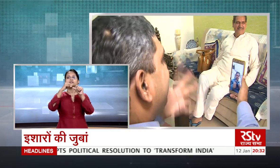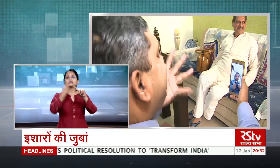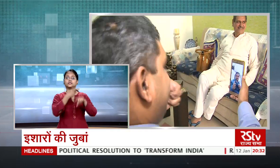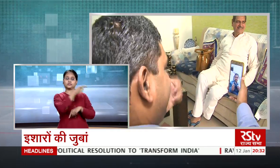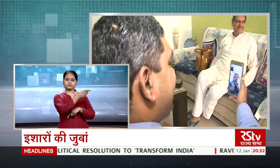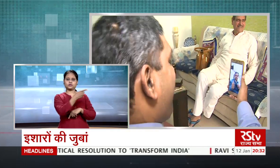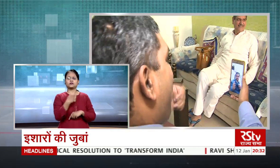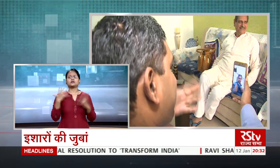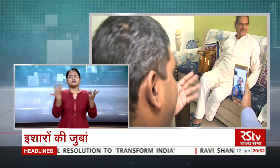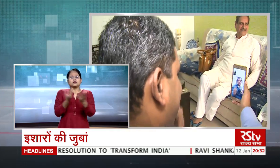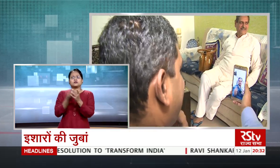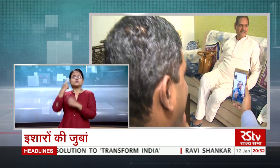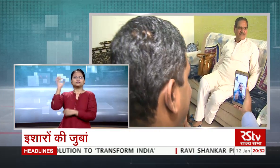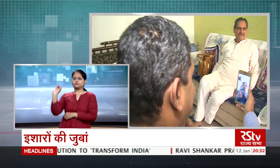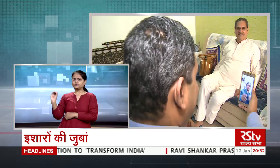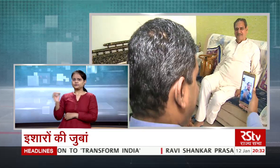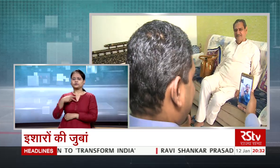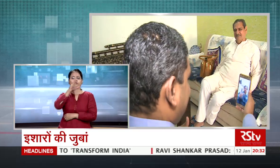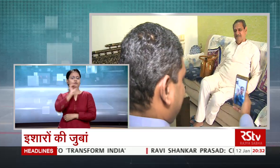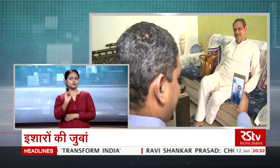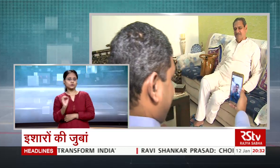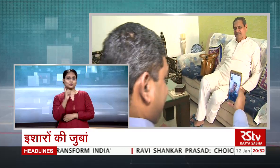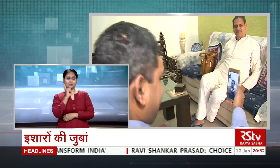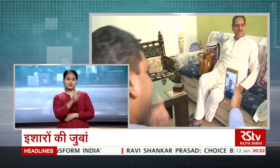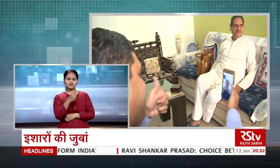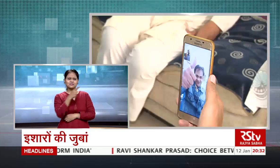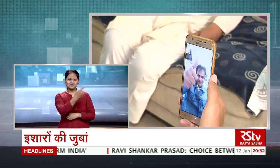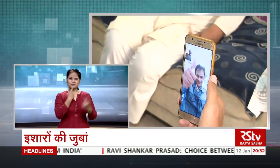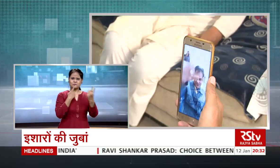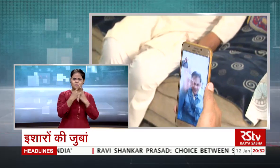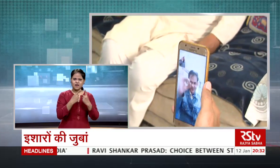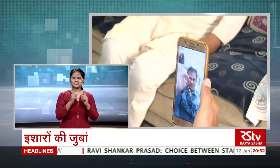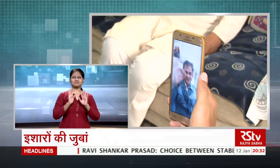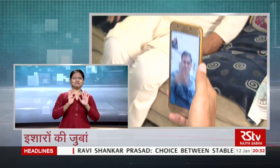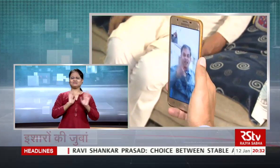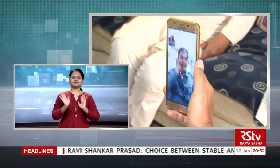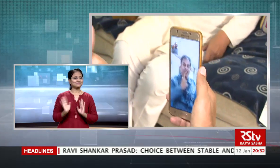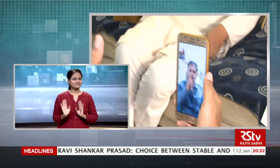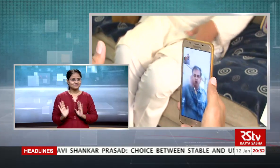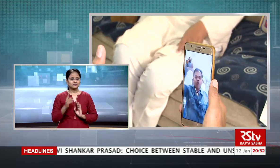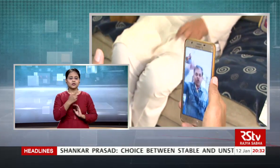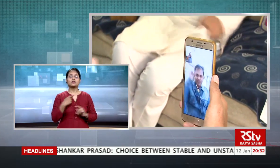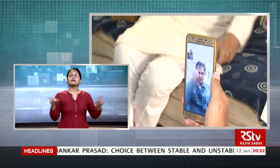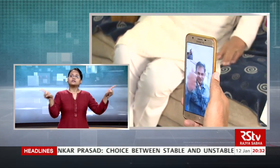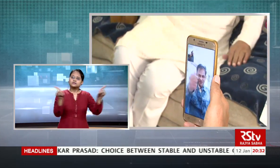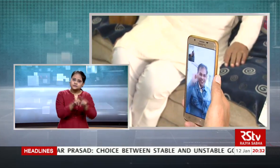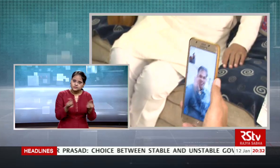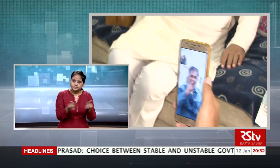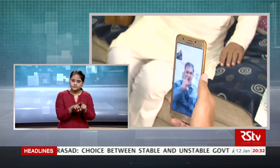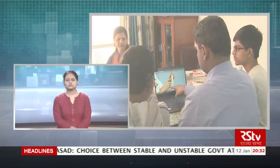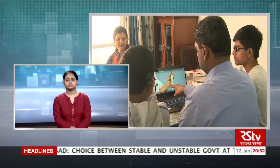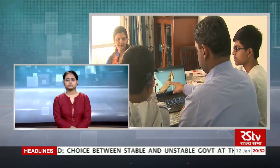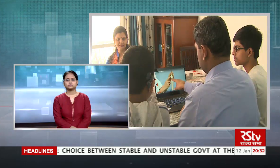हम सुन नहीं सकते, हम बोल नहीं सकते, लेकिन आप हमसे बात करने से कतराइए मत। हम और आप एक ही